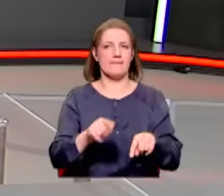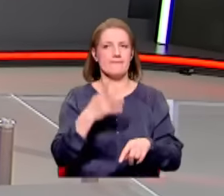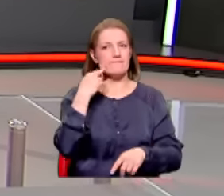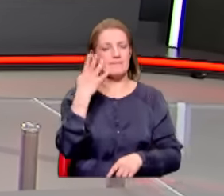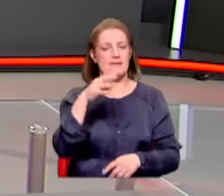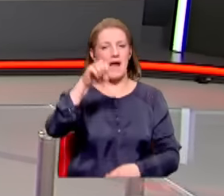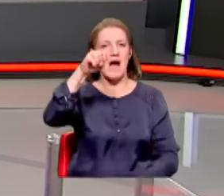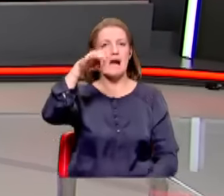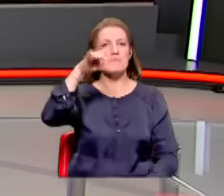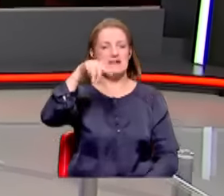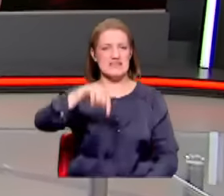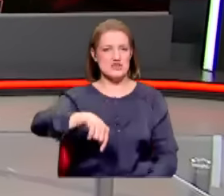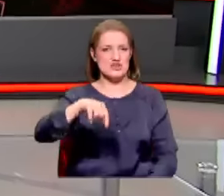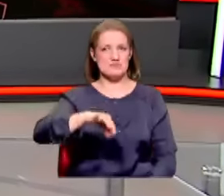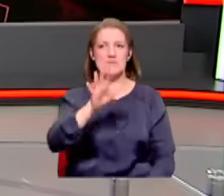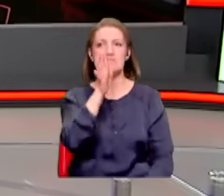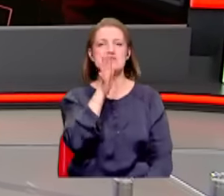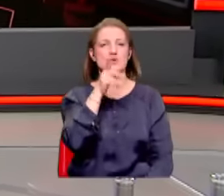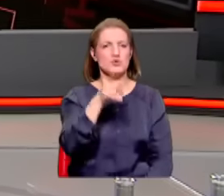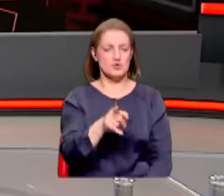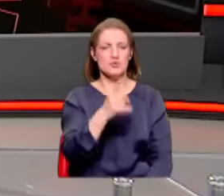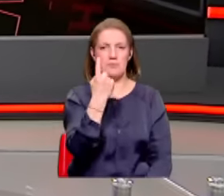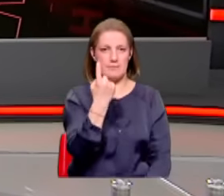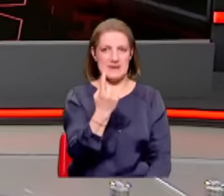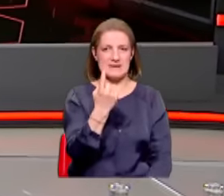Efendim AK Parti'de şimdi biliyorsunuz bir